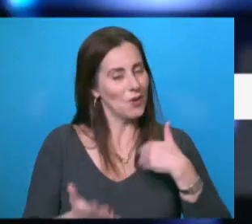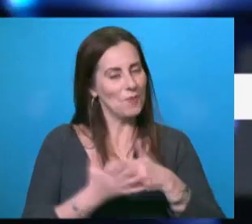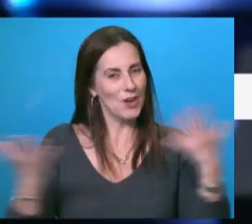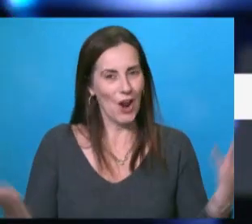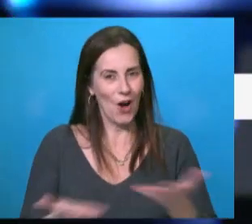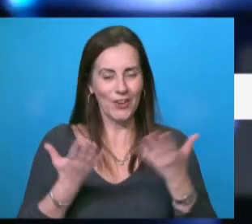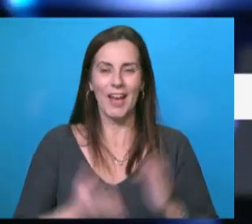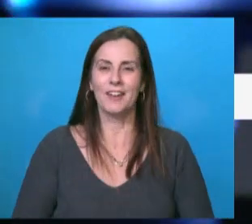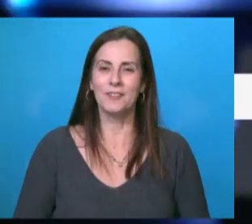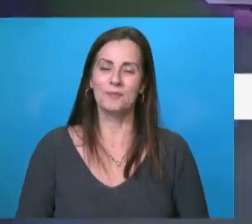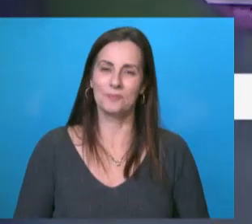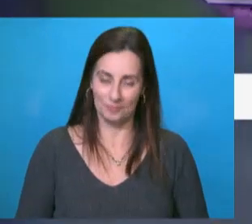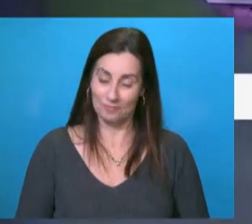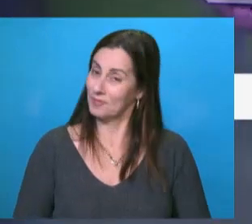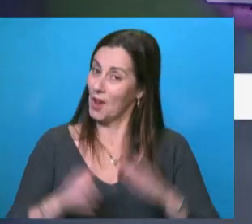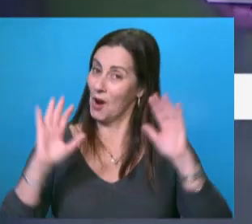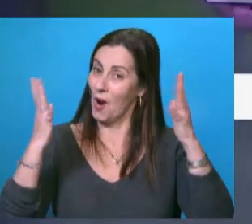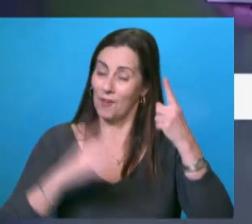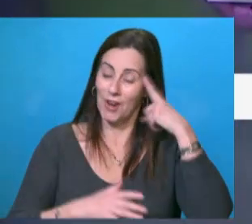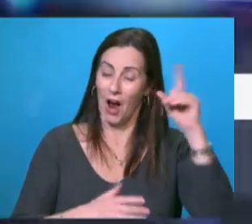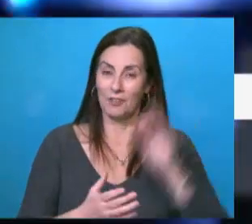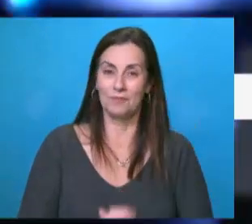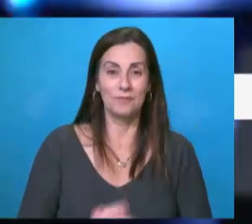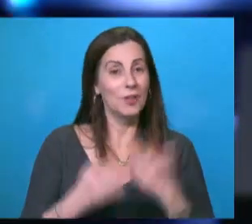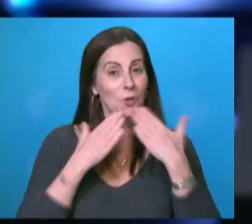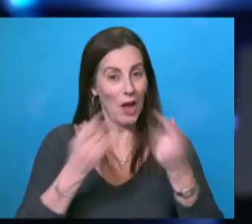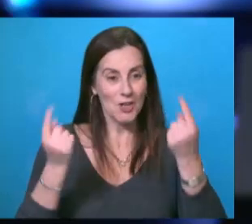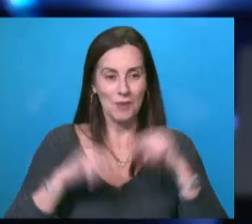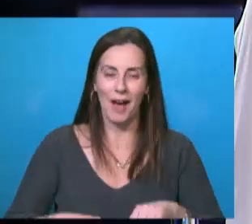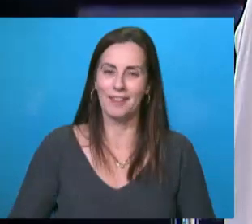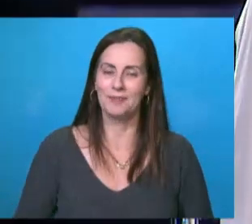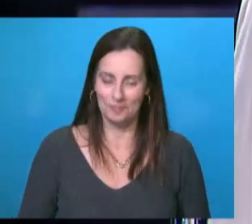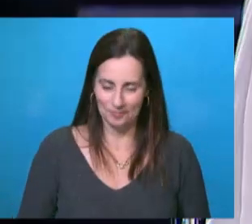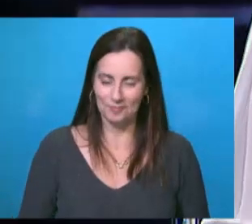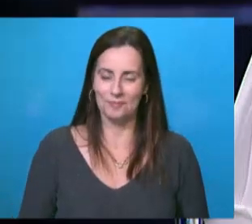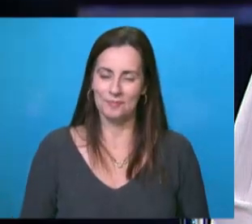מכאן, וכל הכבוד על המיזם הזה. המון תודה שבאת אלינו הלילה. תודה לכם.